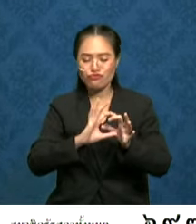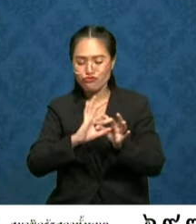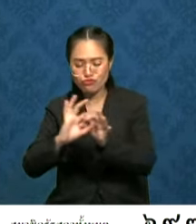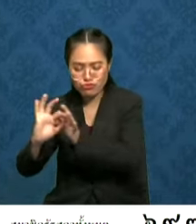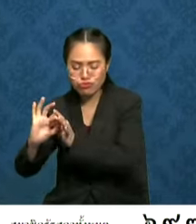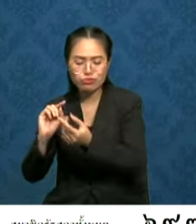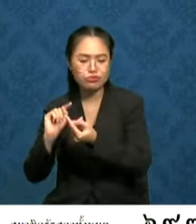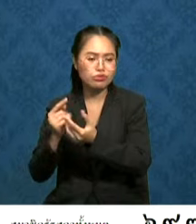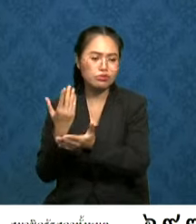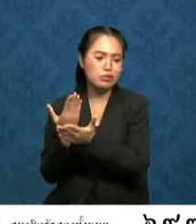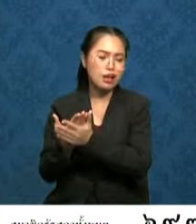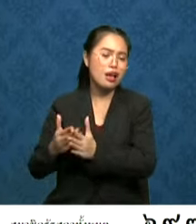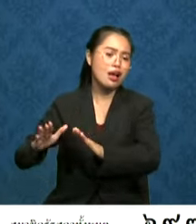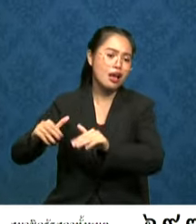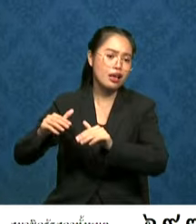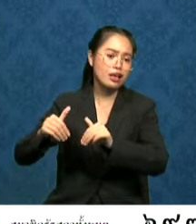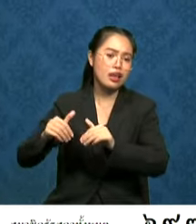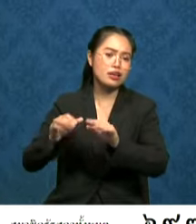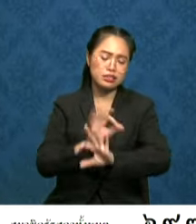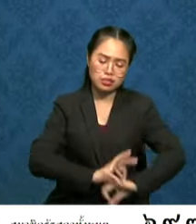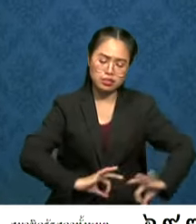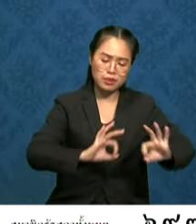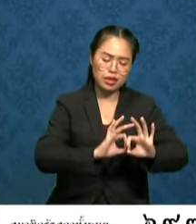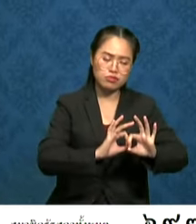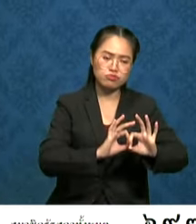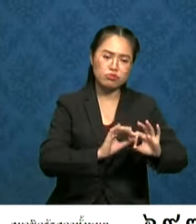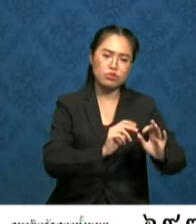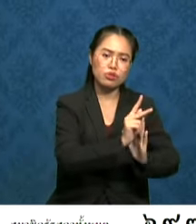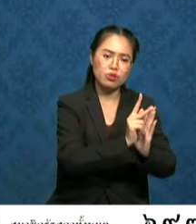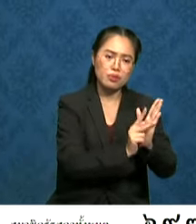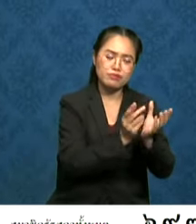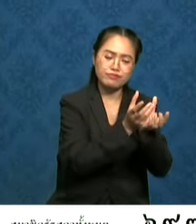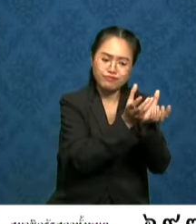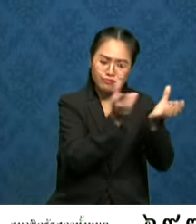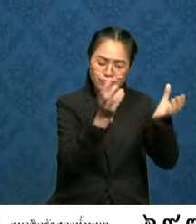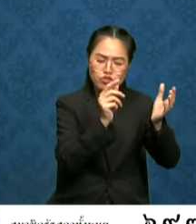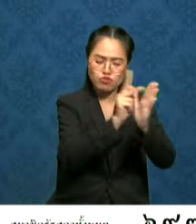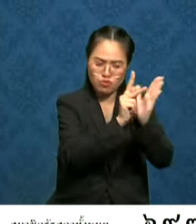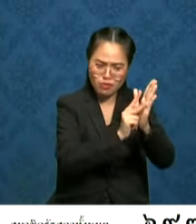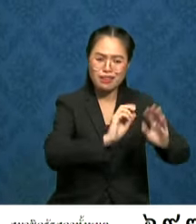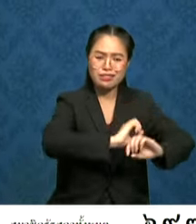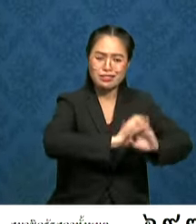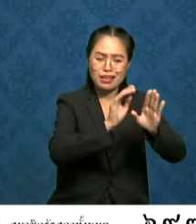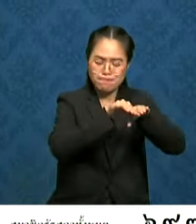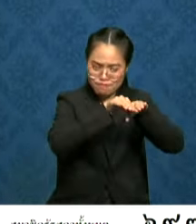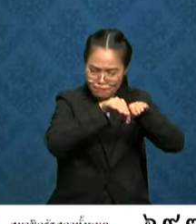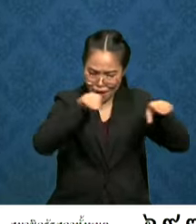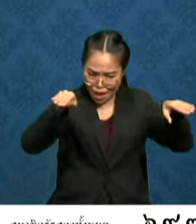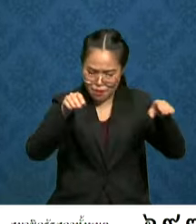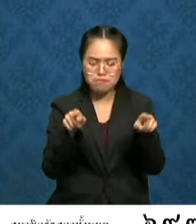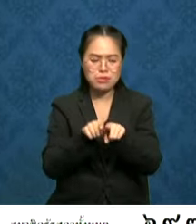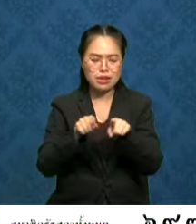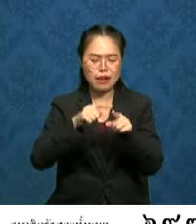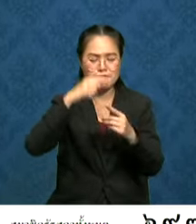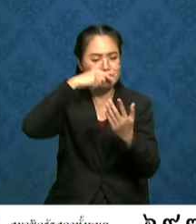ทั้งที่ใจความสำคัญของหลักนิติรัฐนิติธรรมนั่นก็คือการที่มีกฎหมายที่ชัดเจนเป็นมาตรฐานเดียวกันทั้งประเท